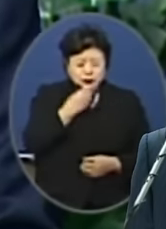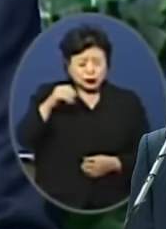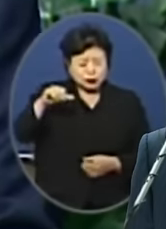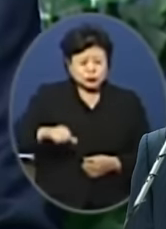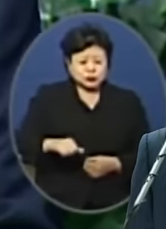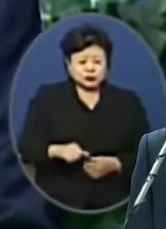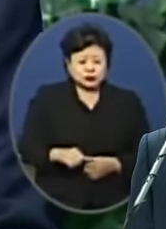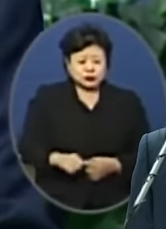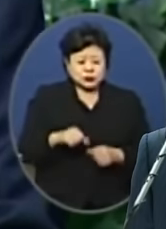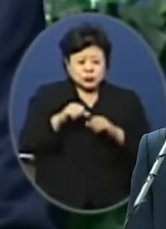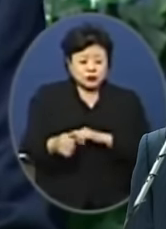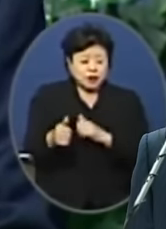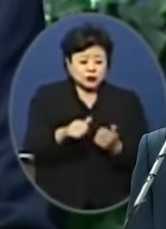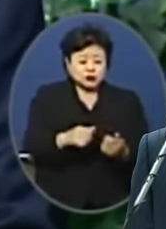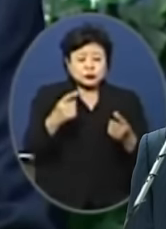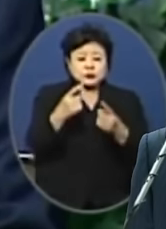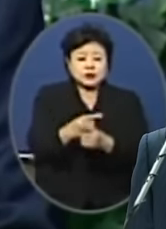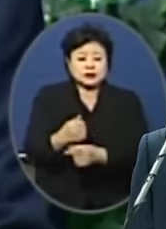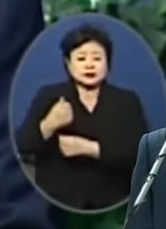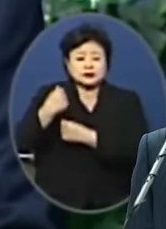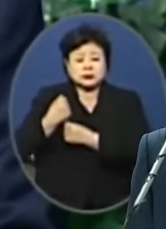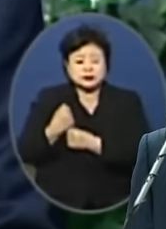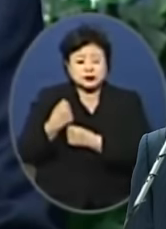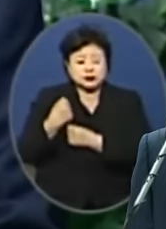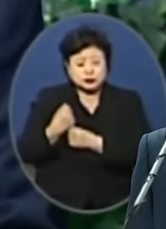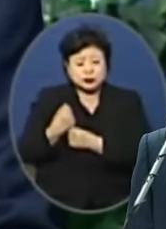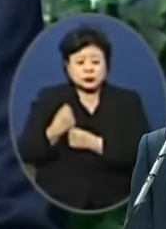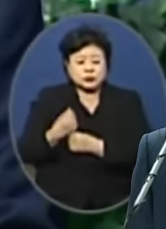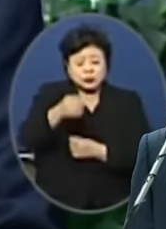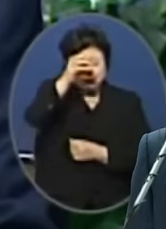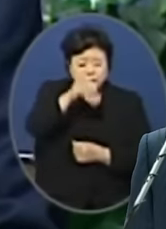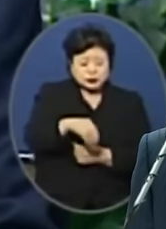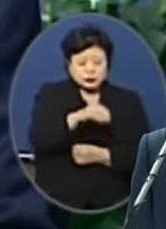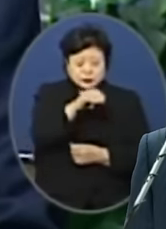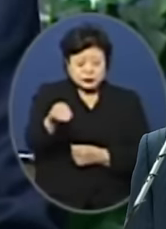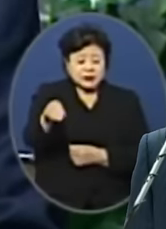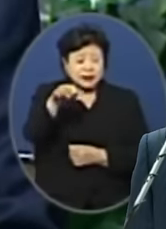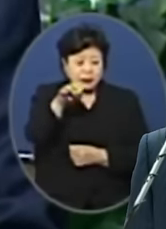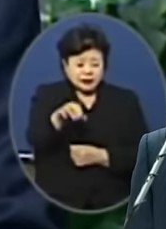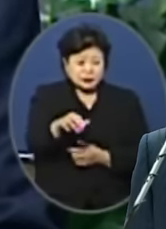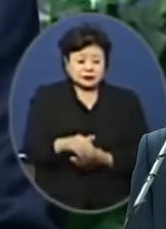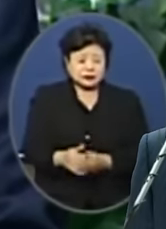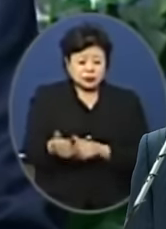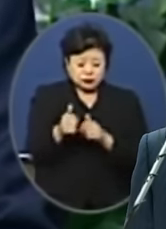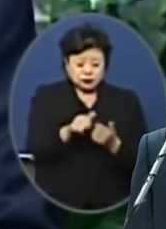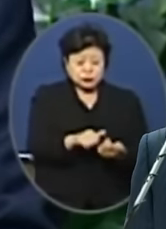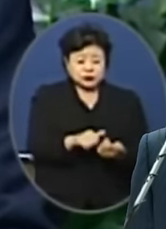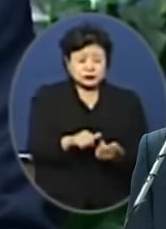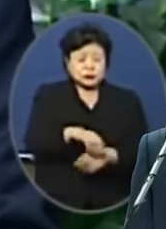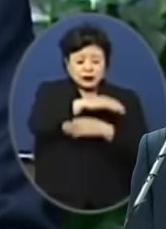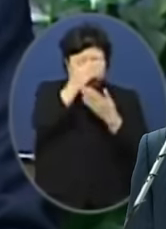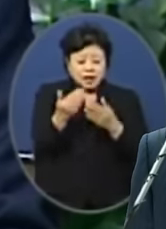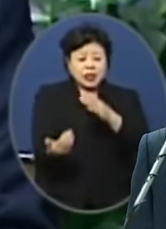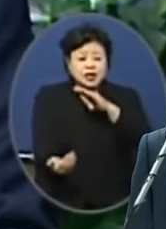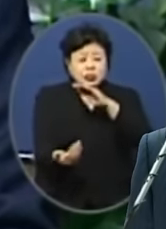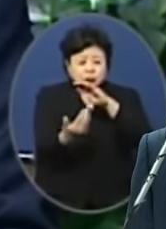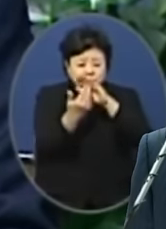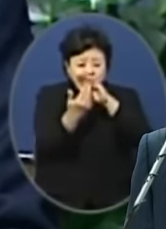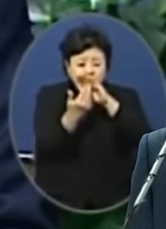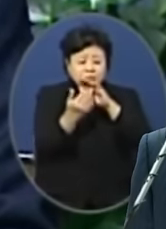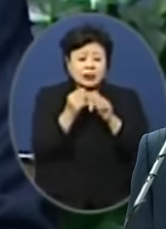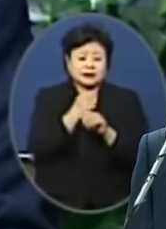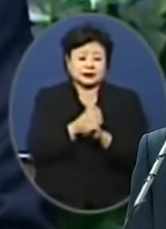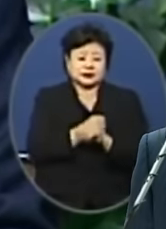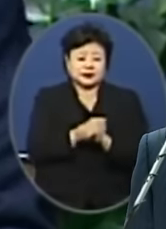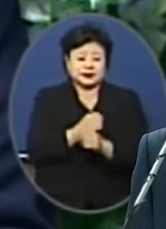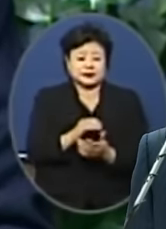절망과 죽음을 대신 짊어지고 십자가에서 죽으시면서 다 이루었다